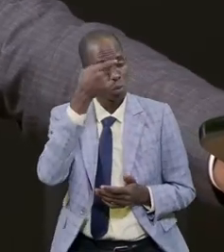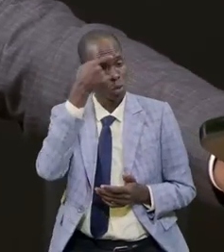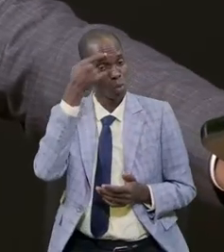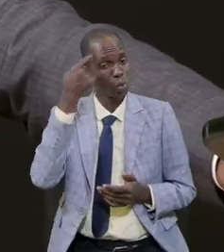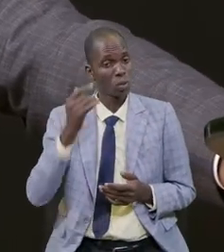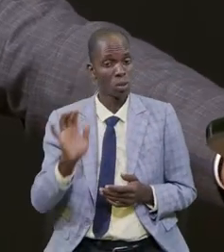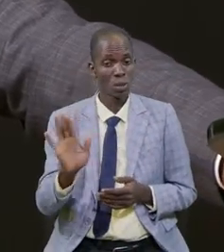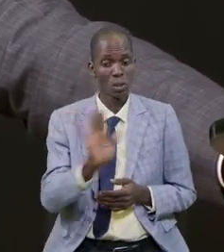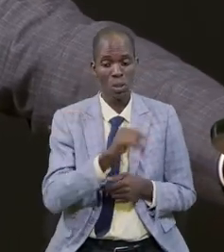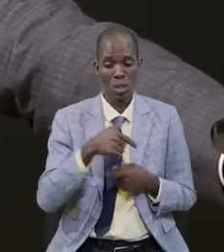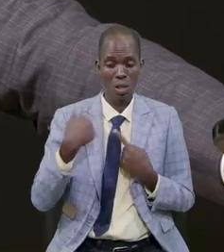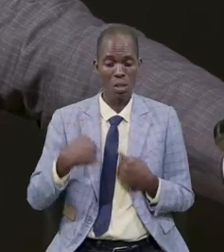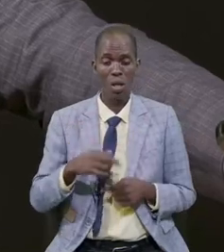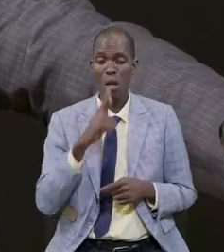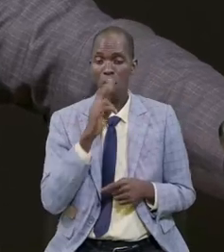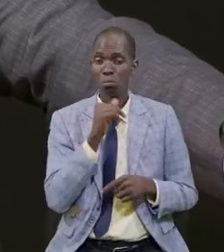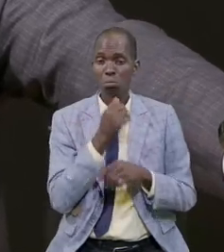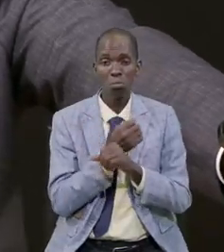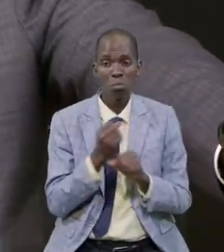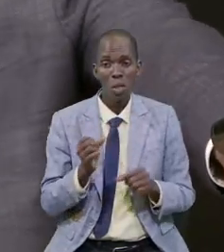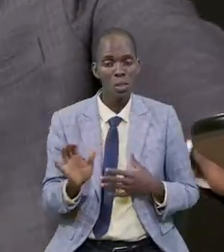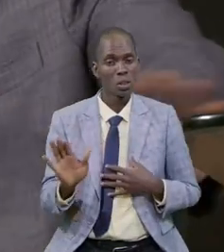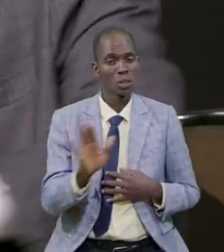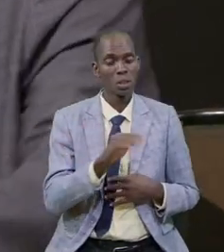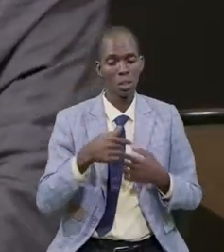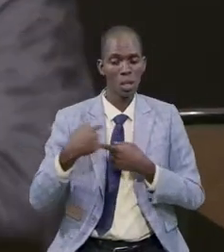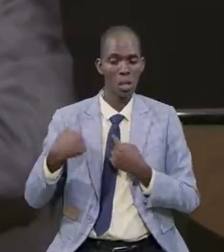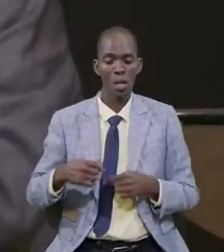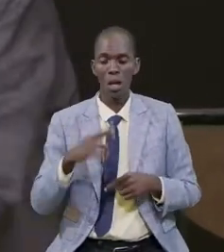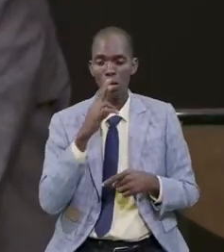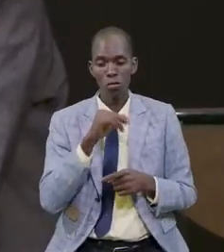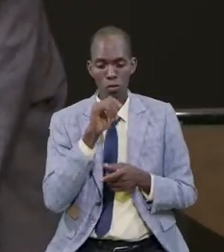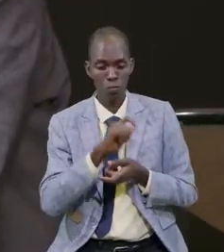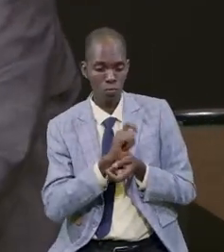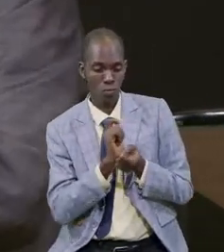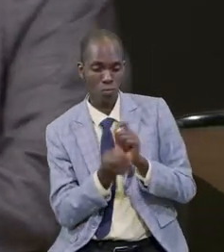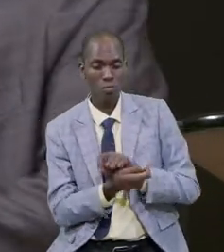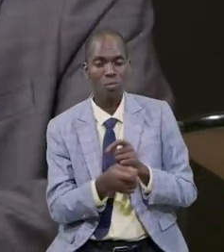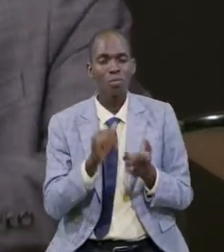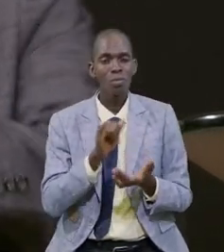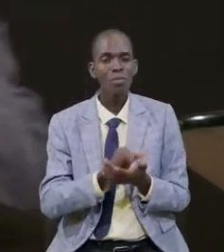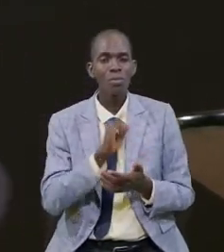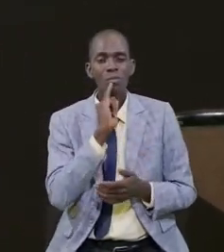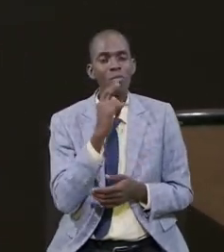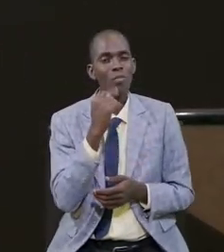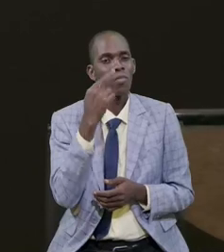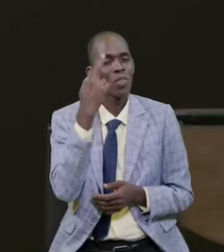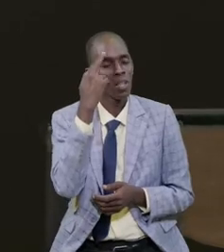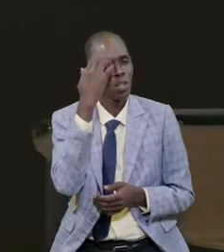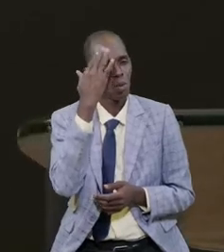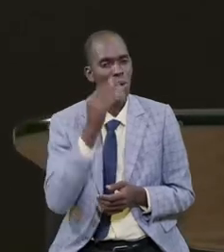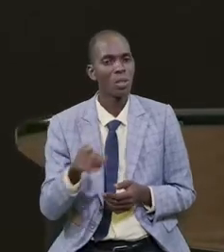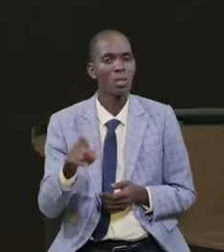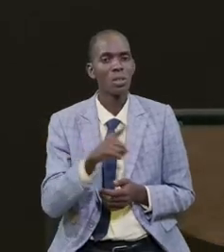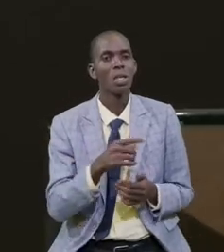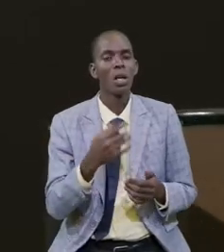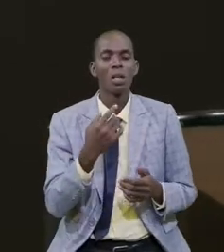C'est pourquoi leur cœur n'est pas sauvé, leur cœur n'est pas transformé, leur cœur n'est pas changé. C'est pourquoi leur